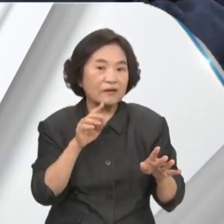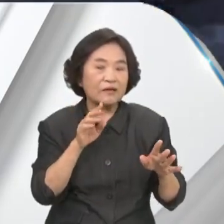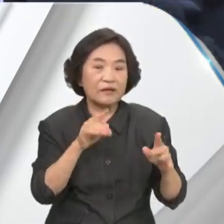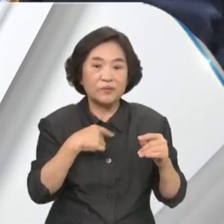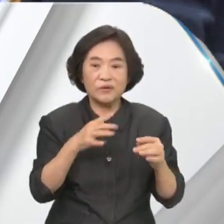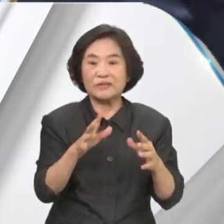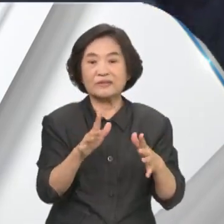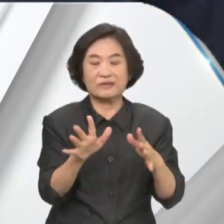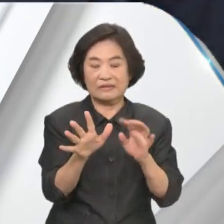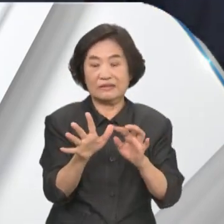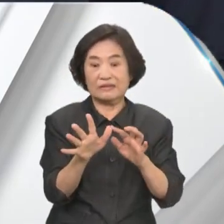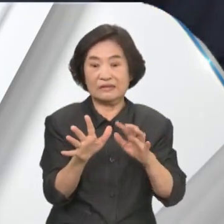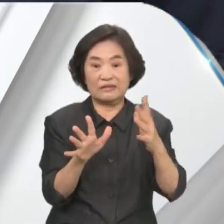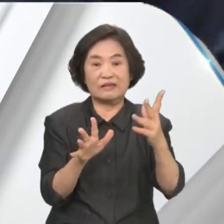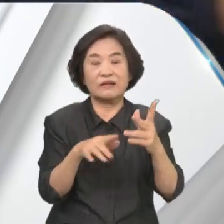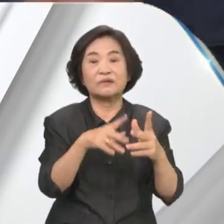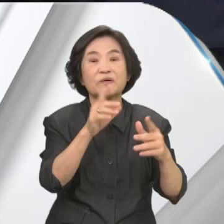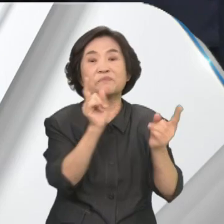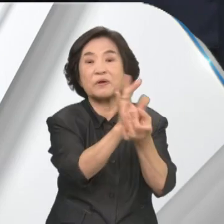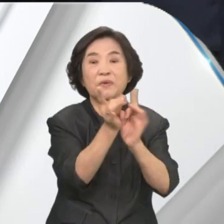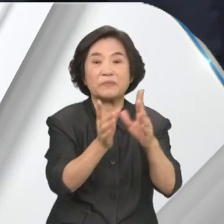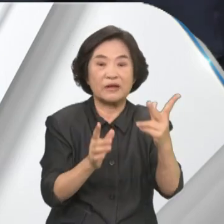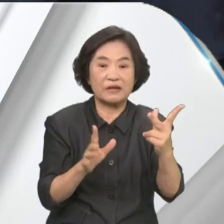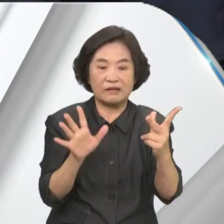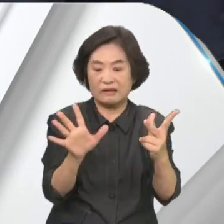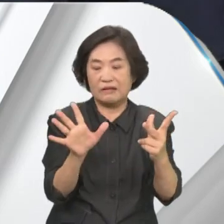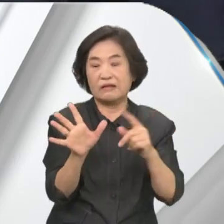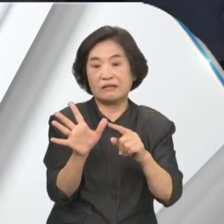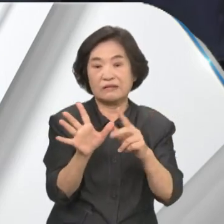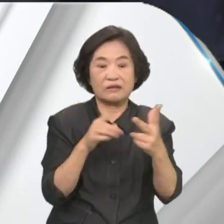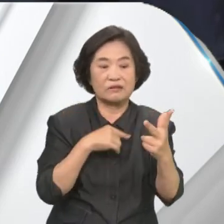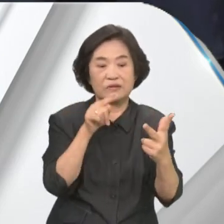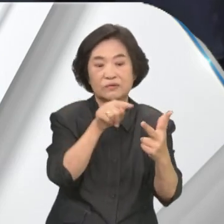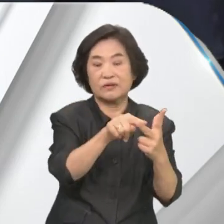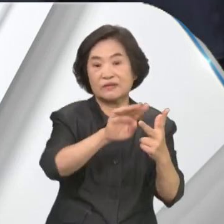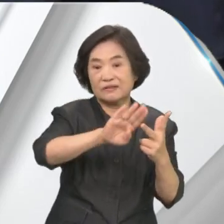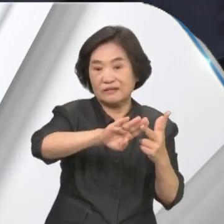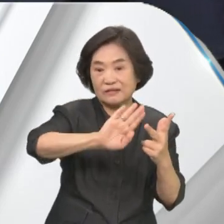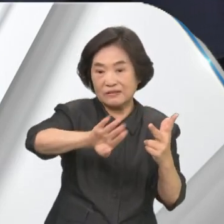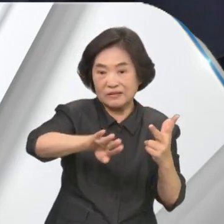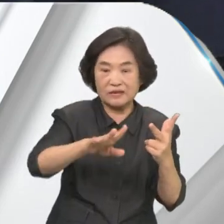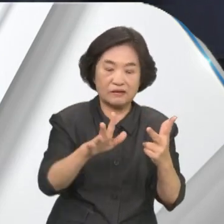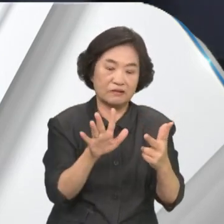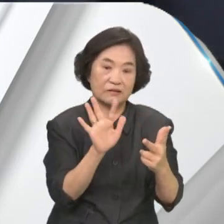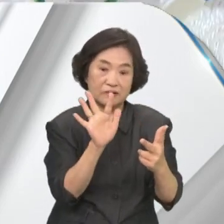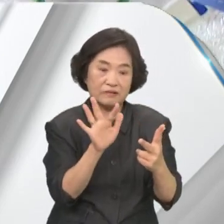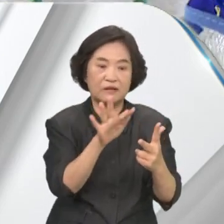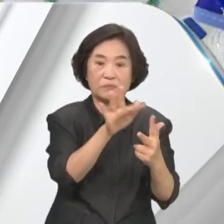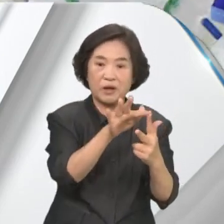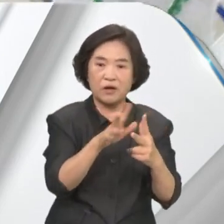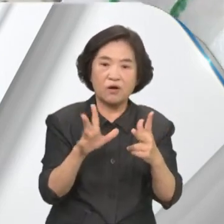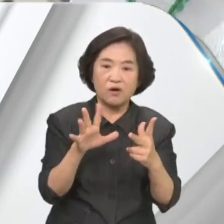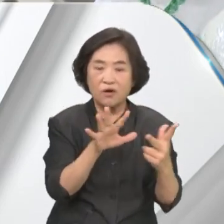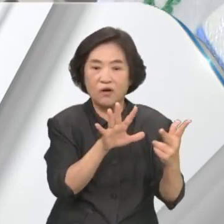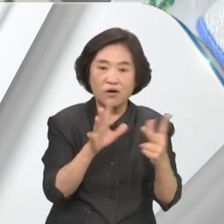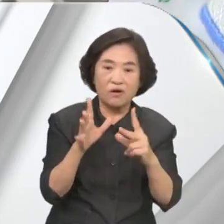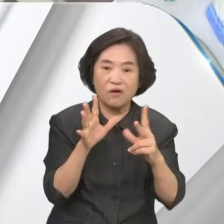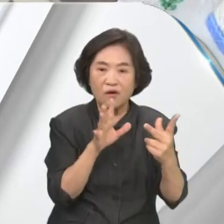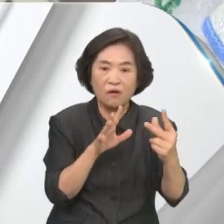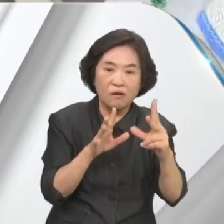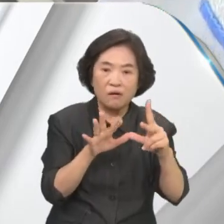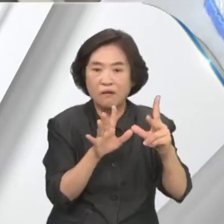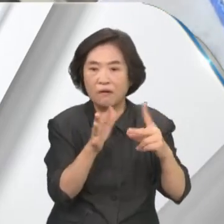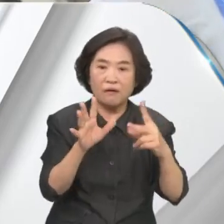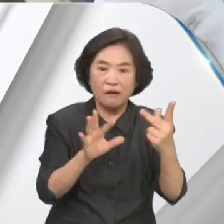那拇指就是对应他的布偶的右手，然后食指是布偶的头。 用 AI 来弄不退去人工